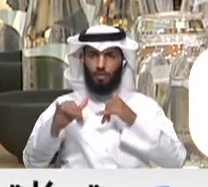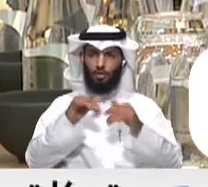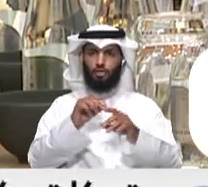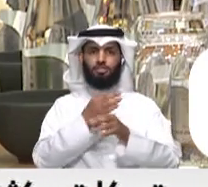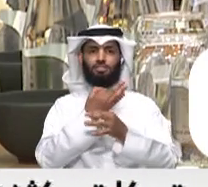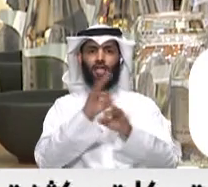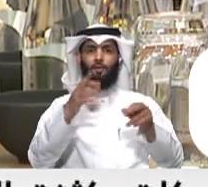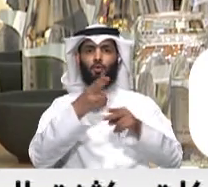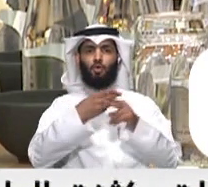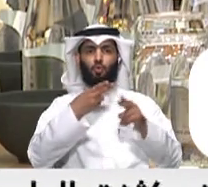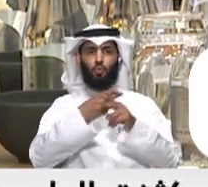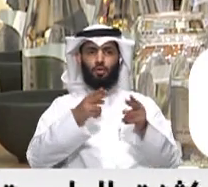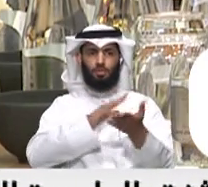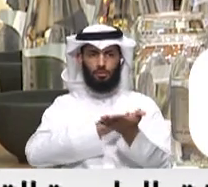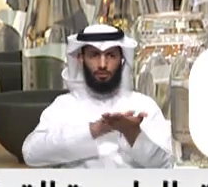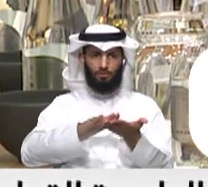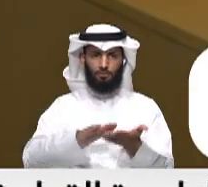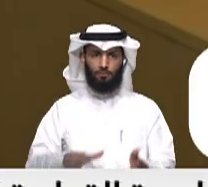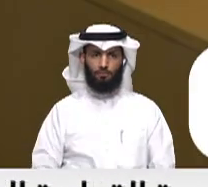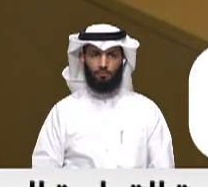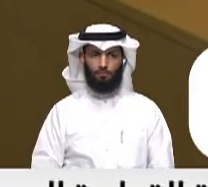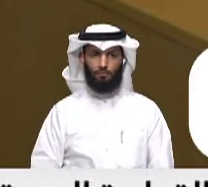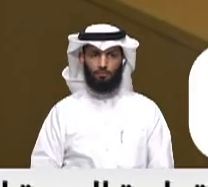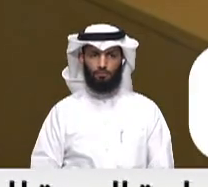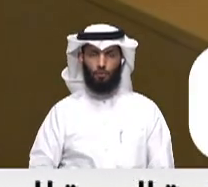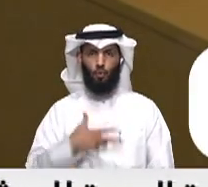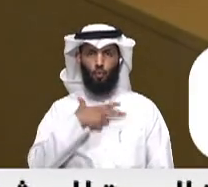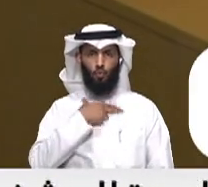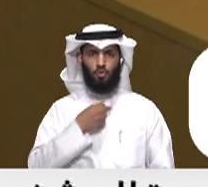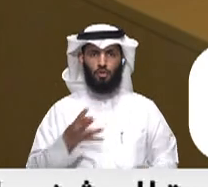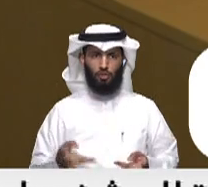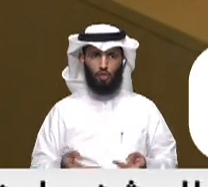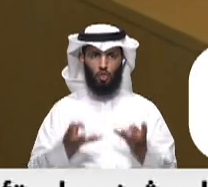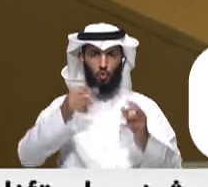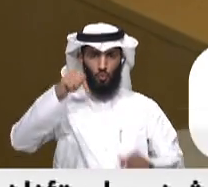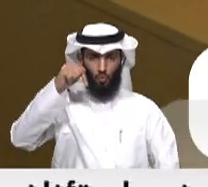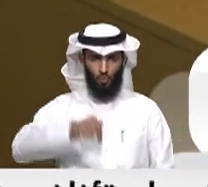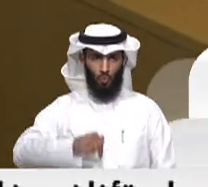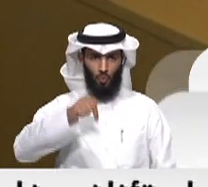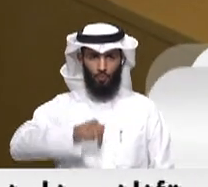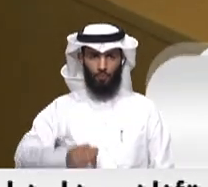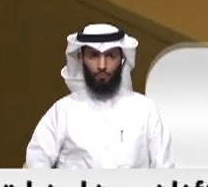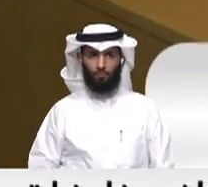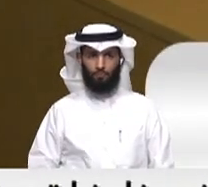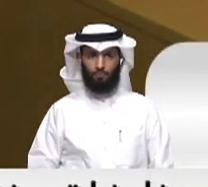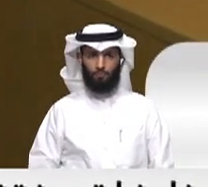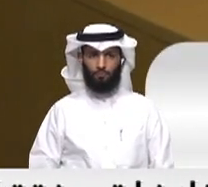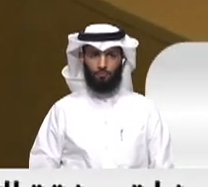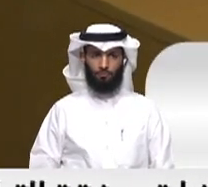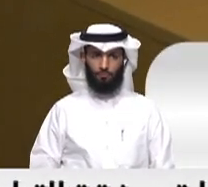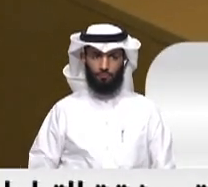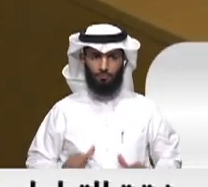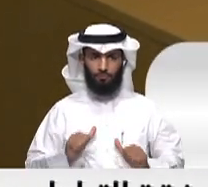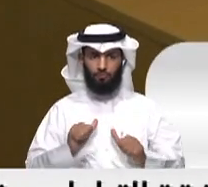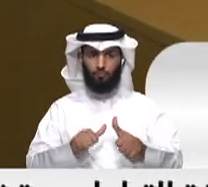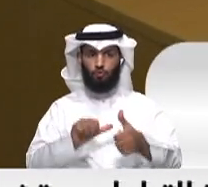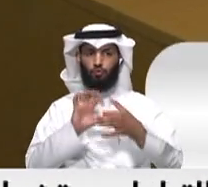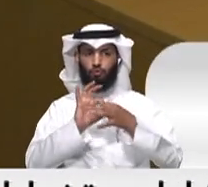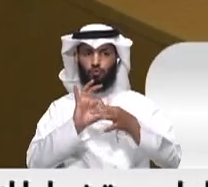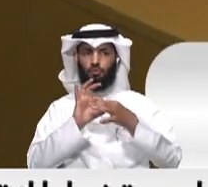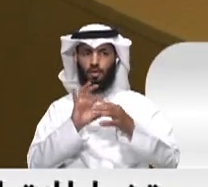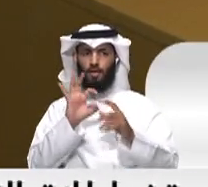محافظات البلاد وزاره الاشغال العامه اليوم تقود قاطره التنميه في البلاد